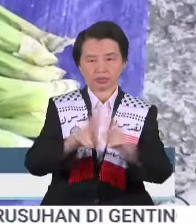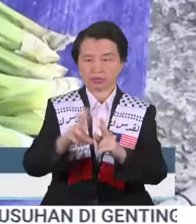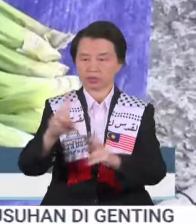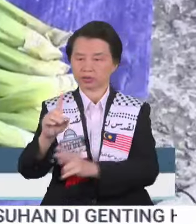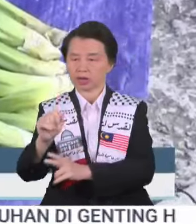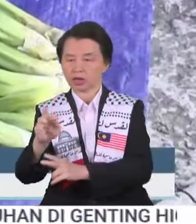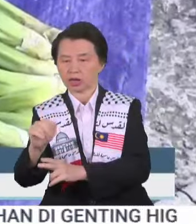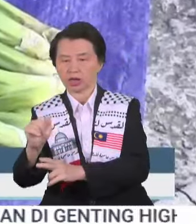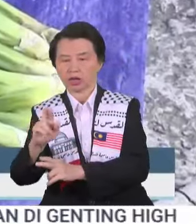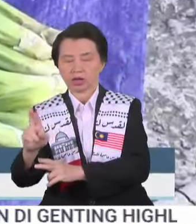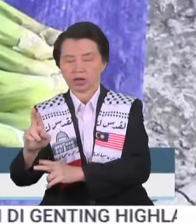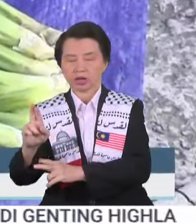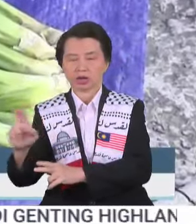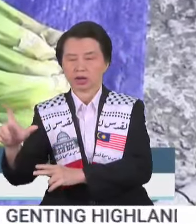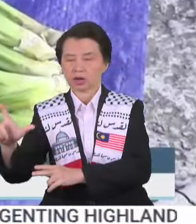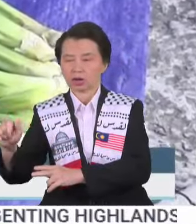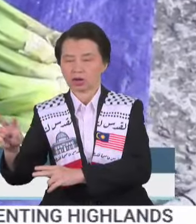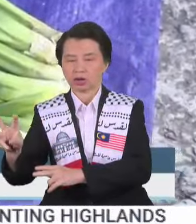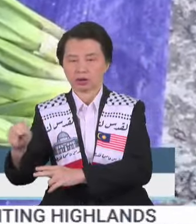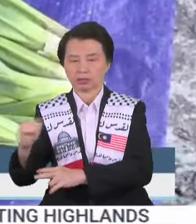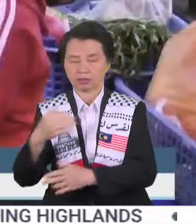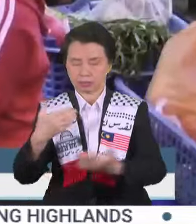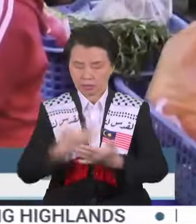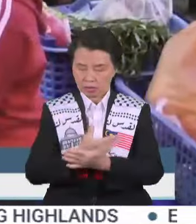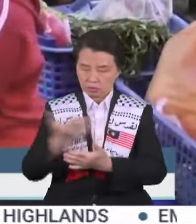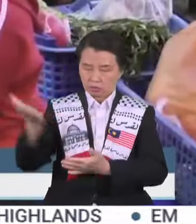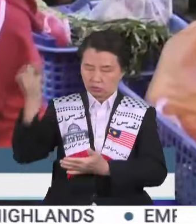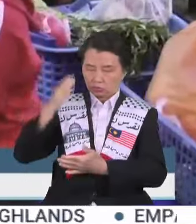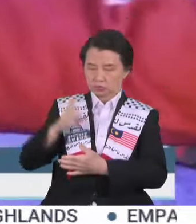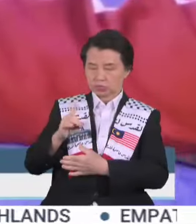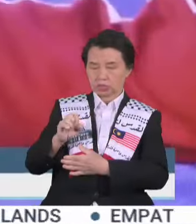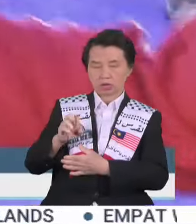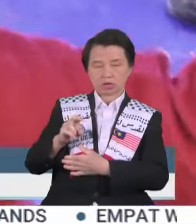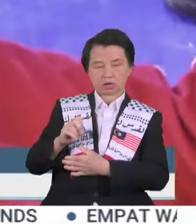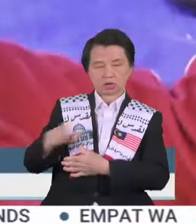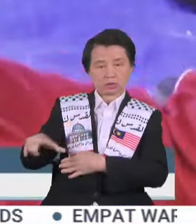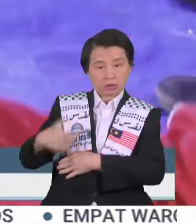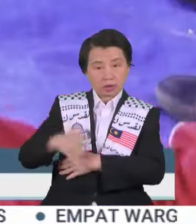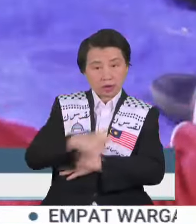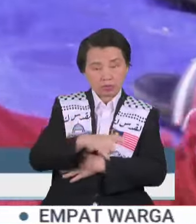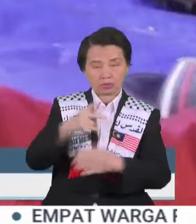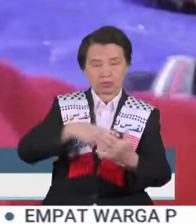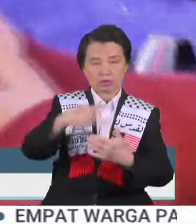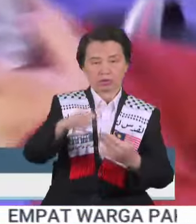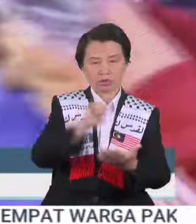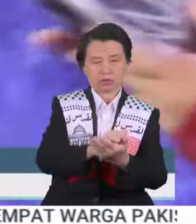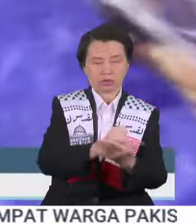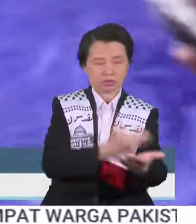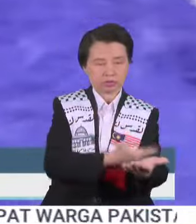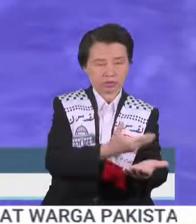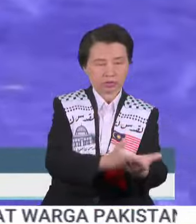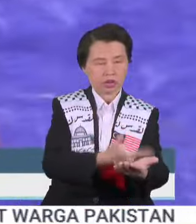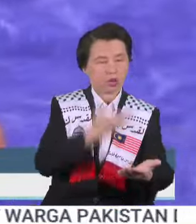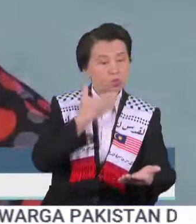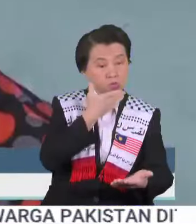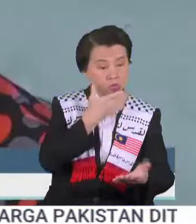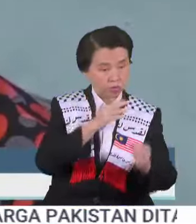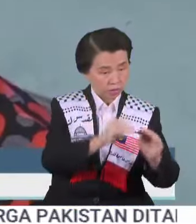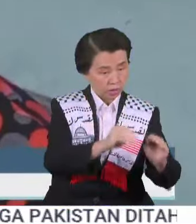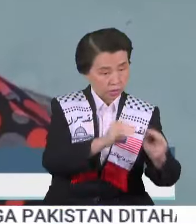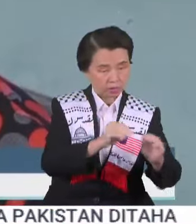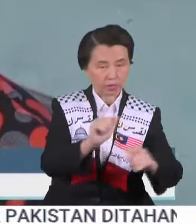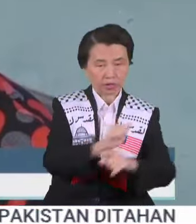Lama berbanding di Kampung Darau Laut pada tahun sebelumnya. Menerusi program ini, generasi muda diberi pendedahan mengenai